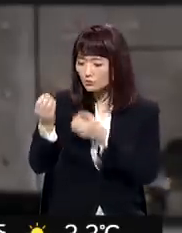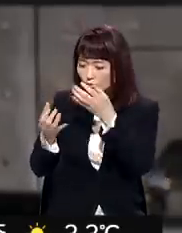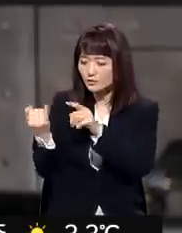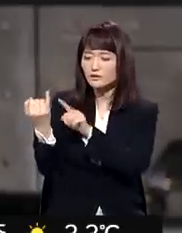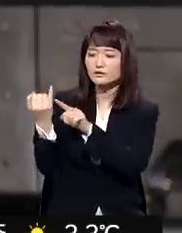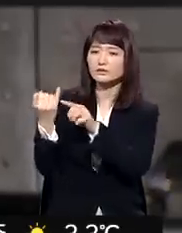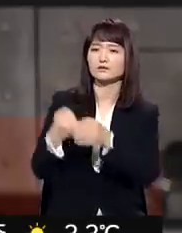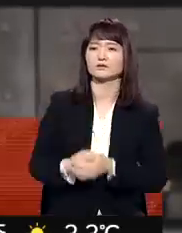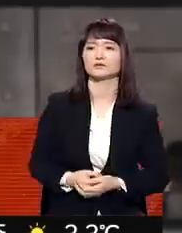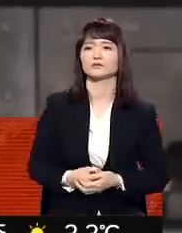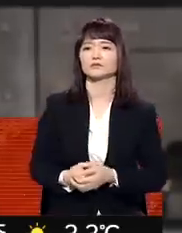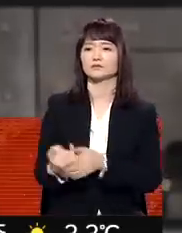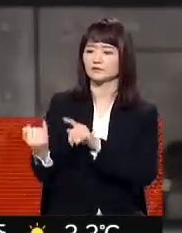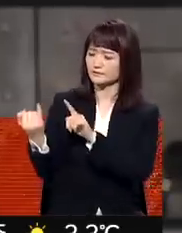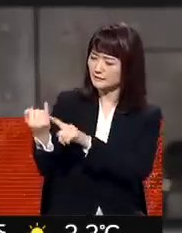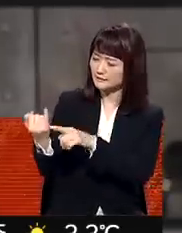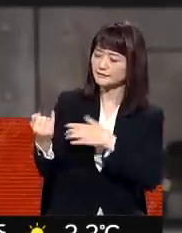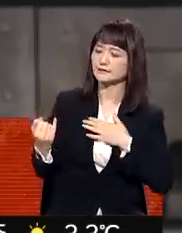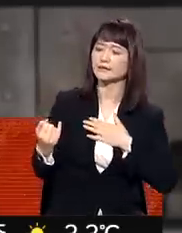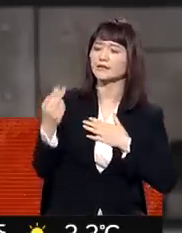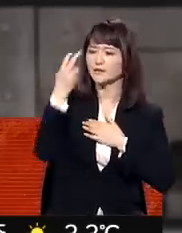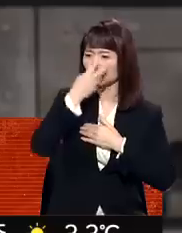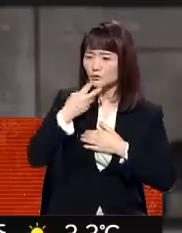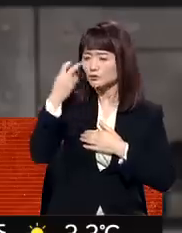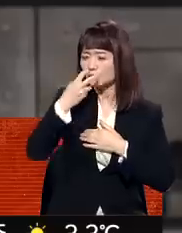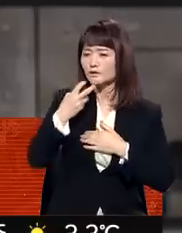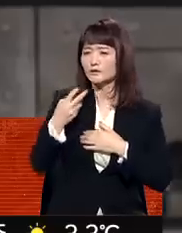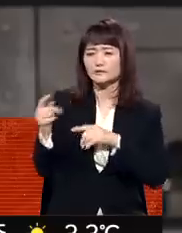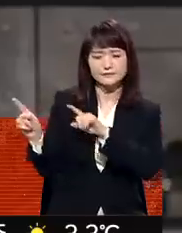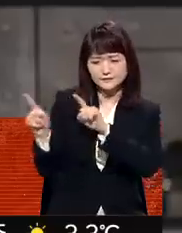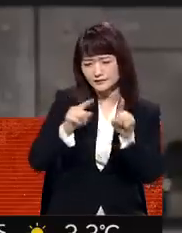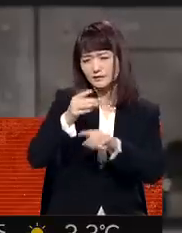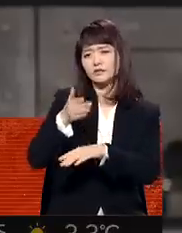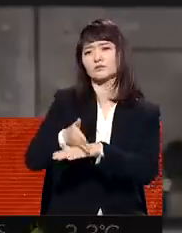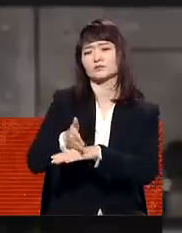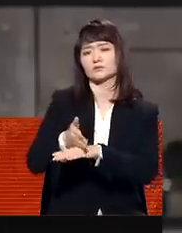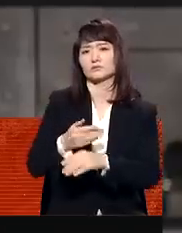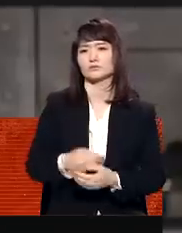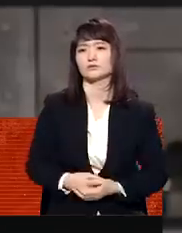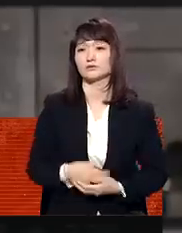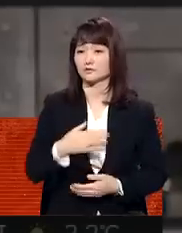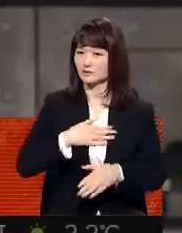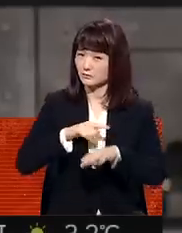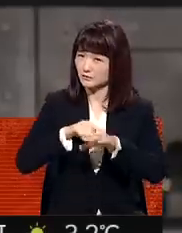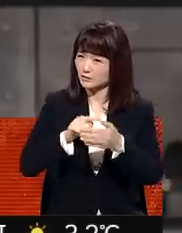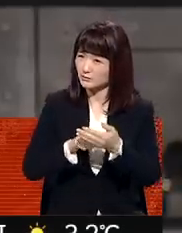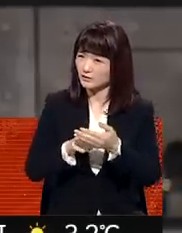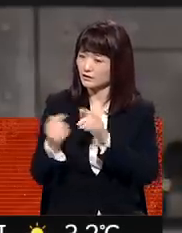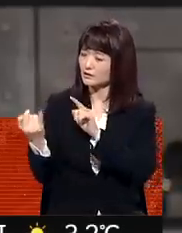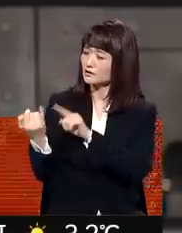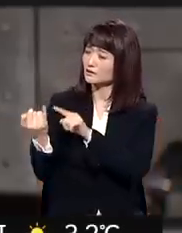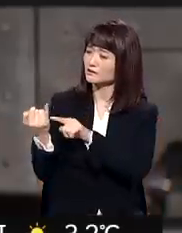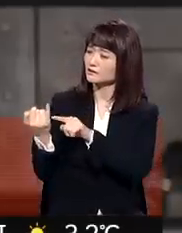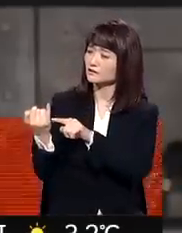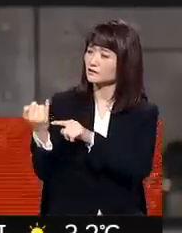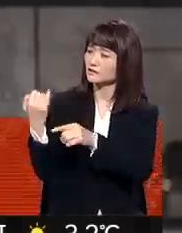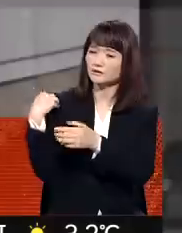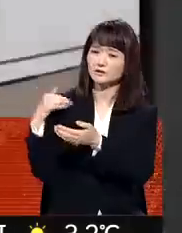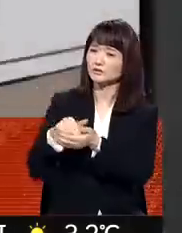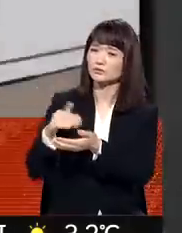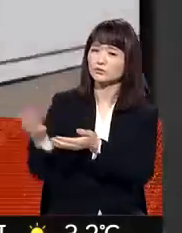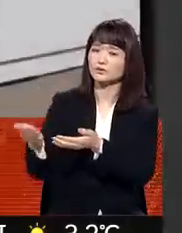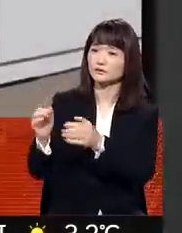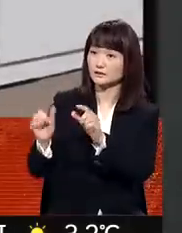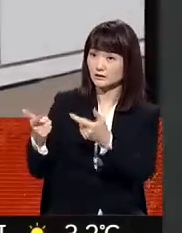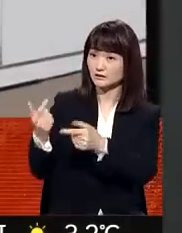거예요 당신이 간호해 줘 가지고 내가 살아남고 다 났지만 너무 고맙다 하지만 내 마음이 당신에게 들어가지 않는다